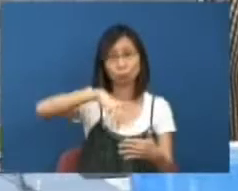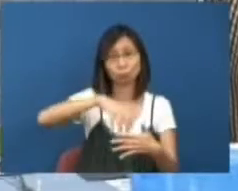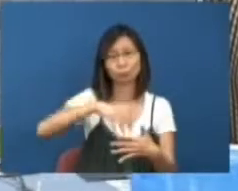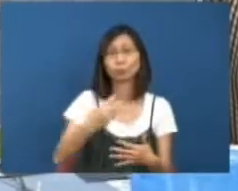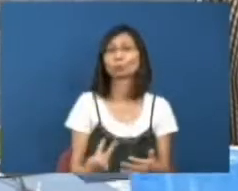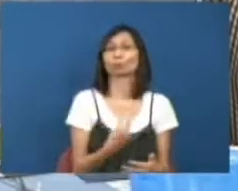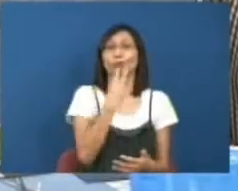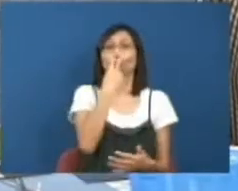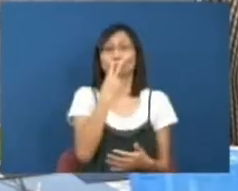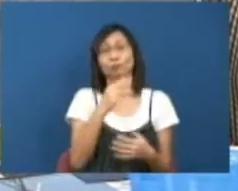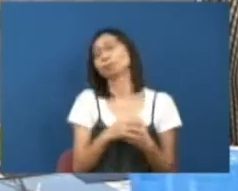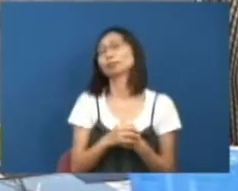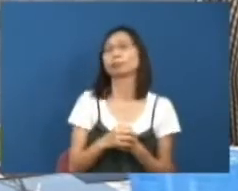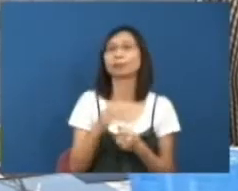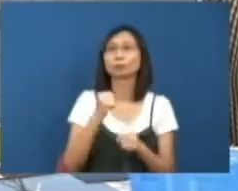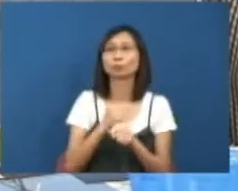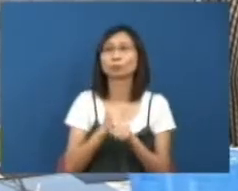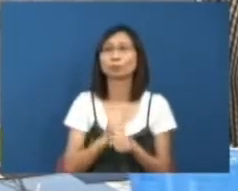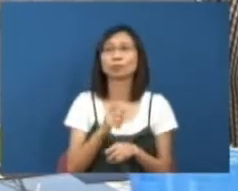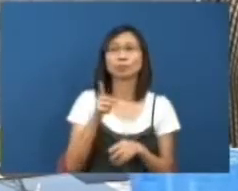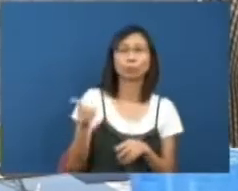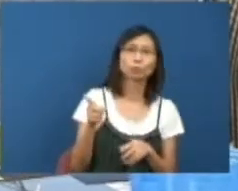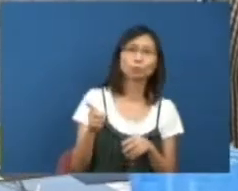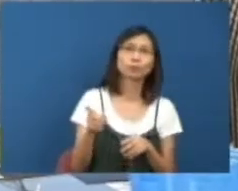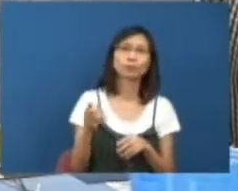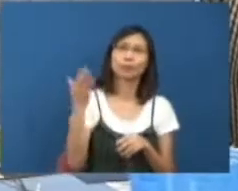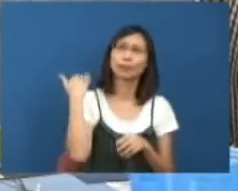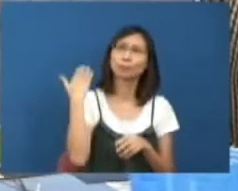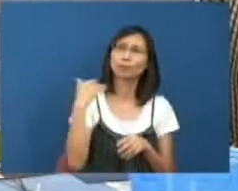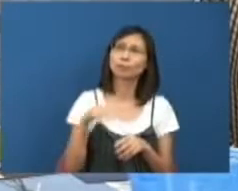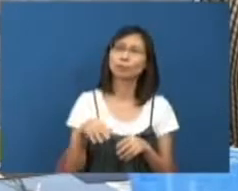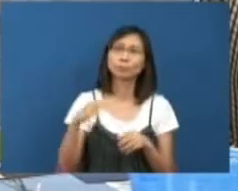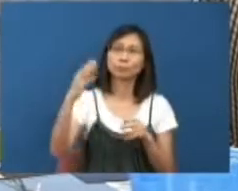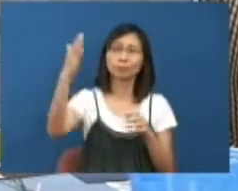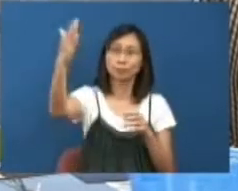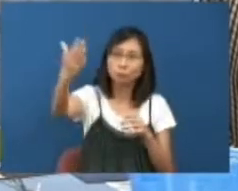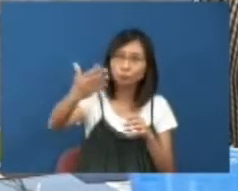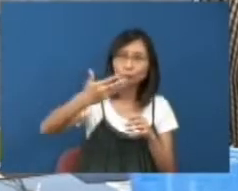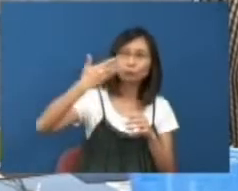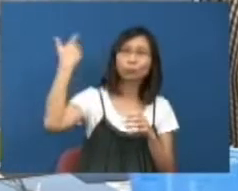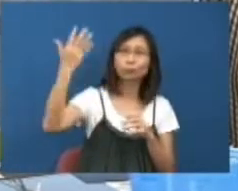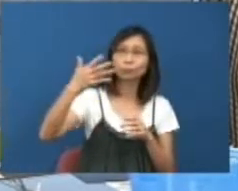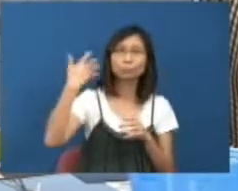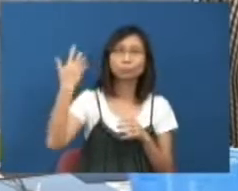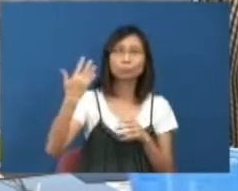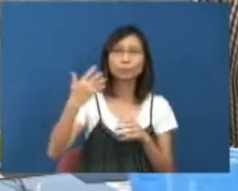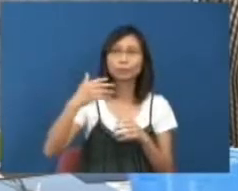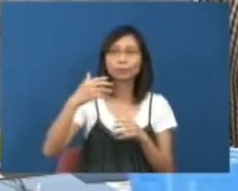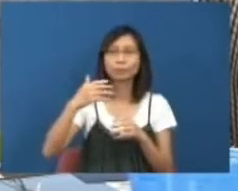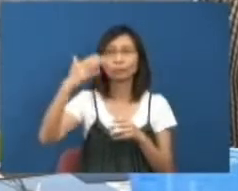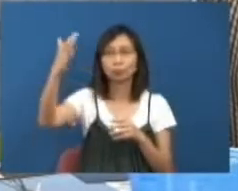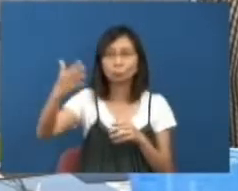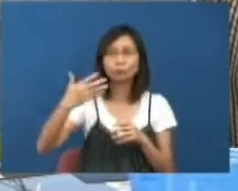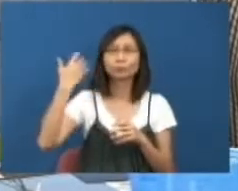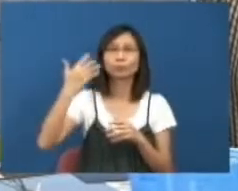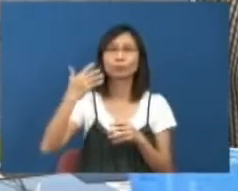嘅風力發電機咧，佢係一種升力式嘅發電機，佢要吹過嚟嘅風咧好定啊， 係 同